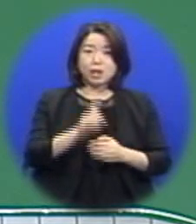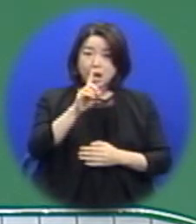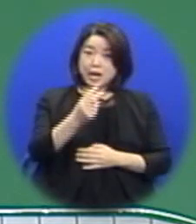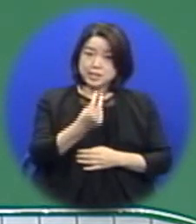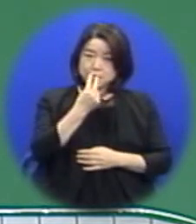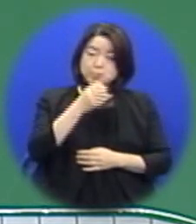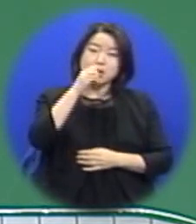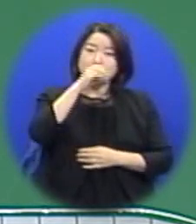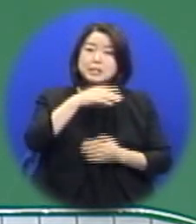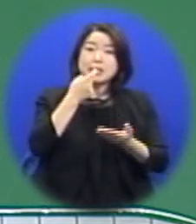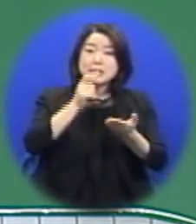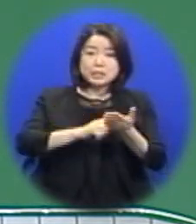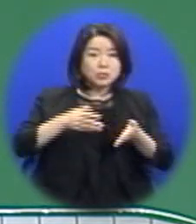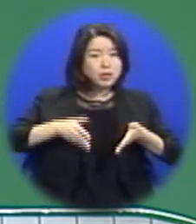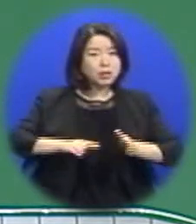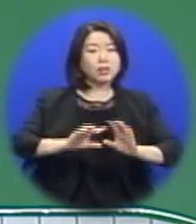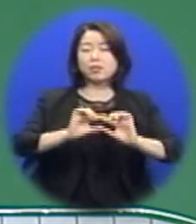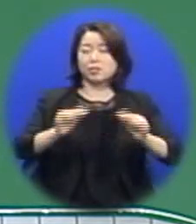아니잖아요.